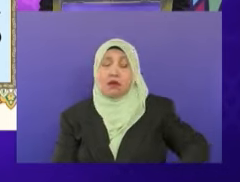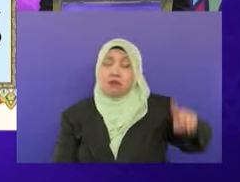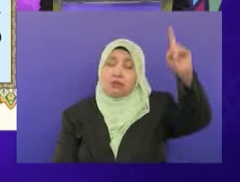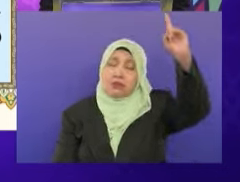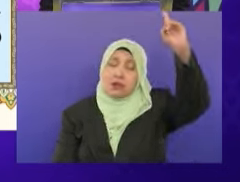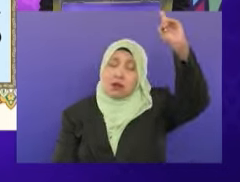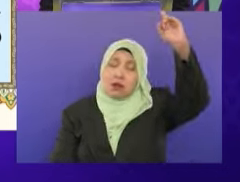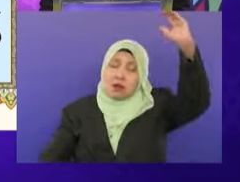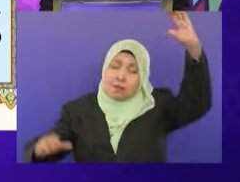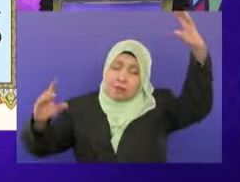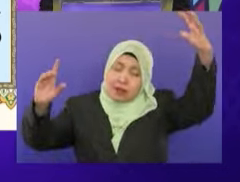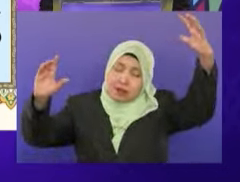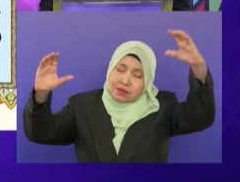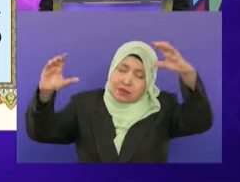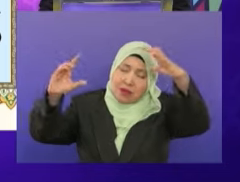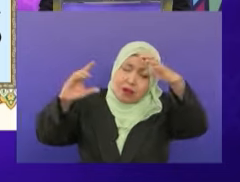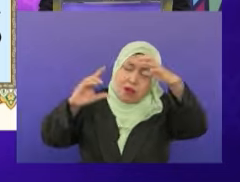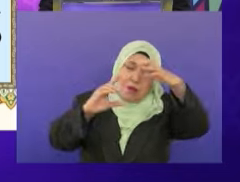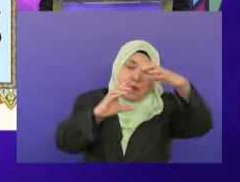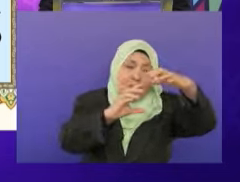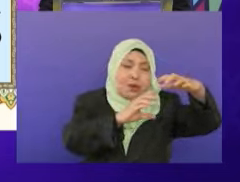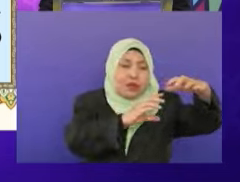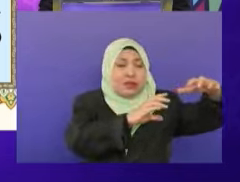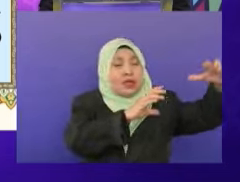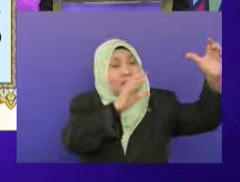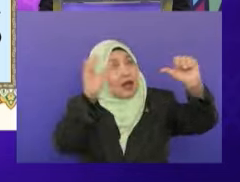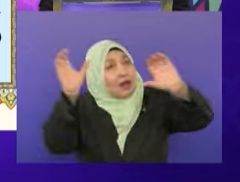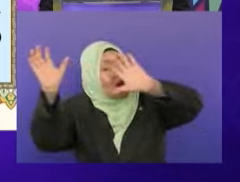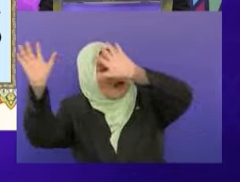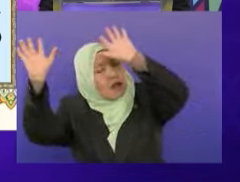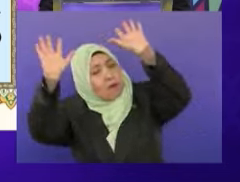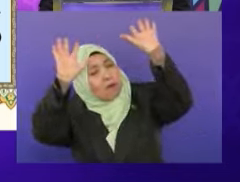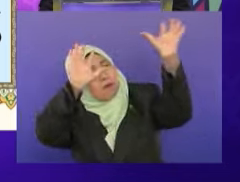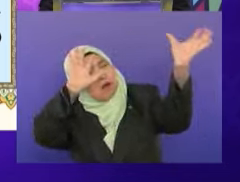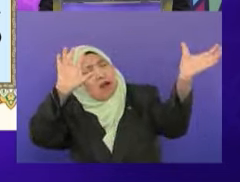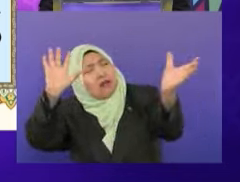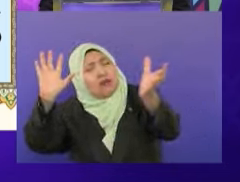وظللنا عليكم الغمام